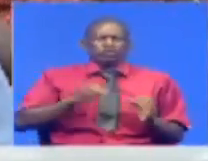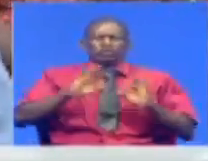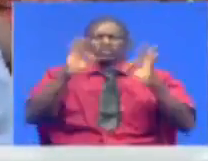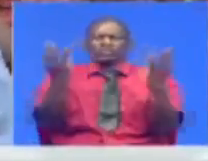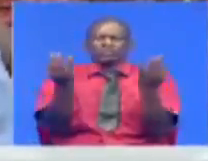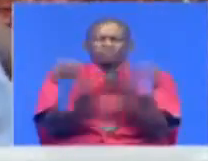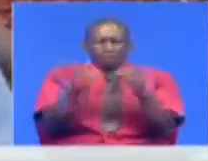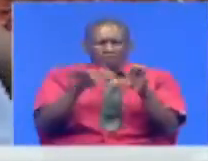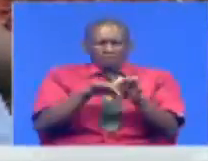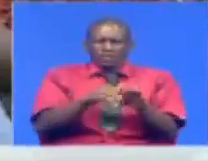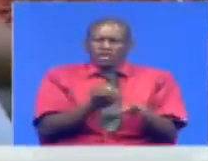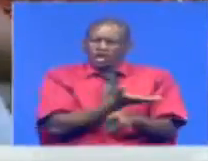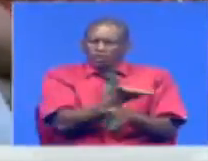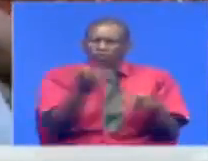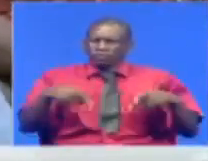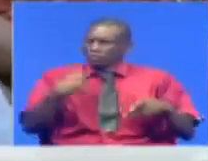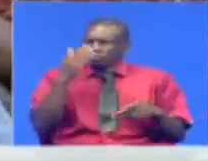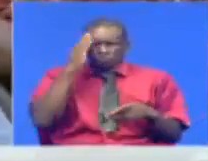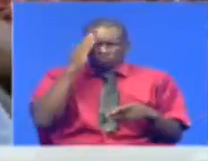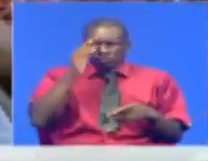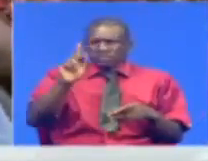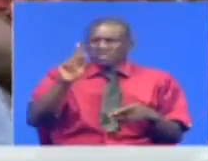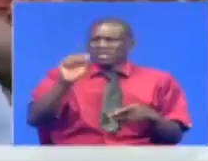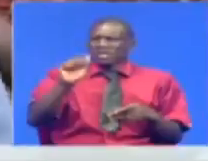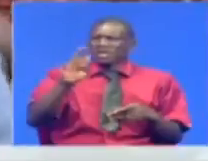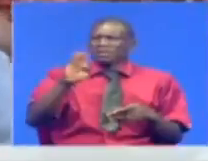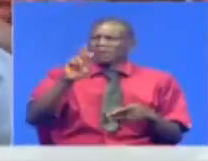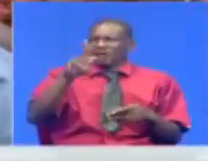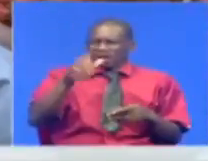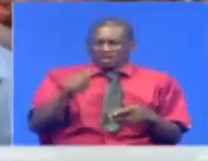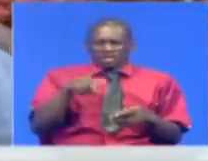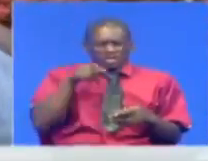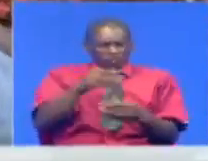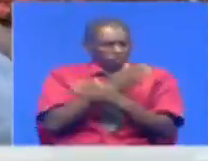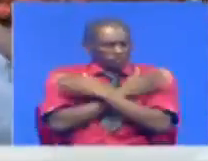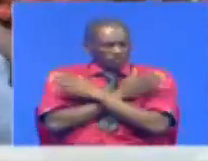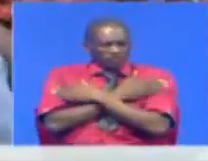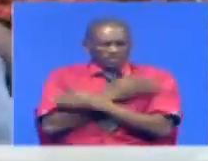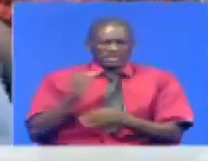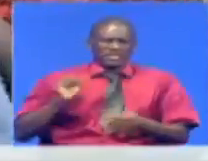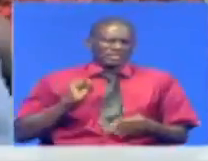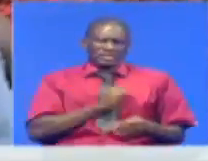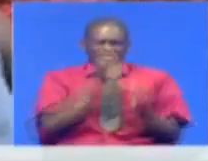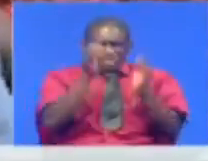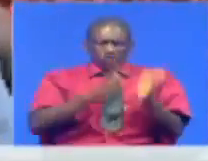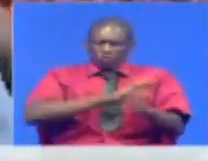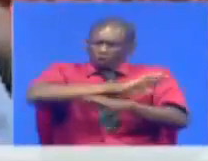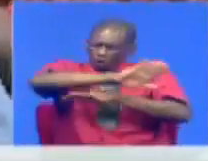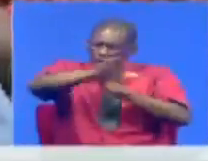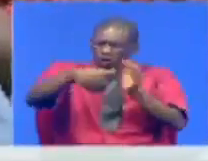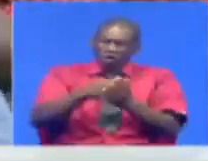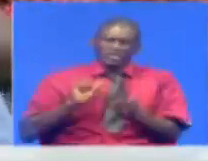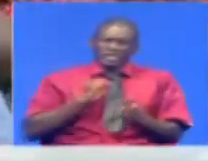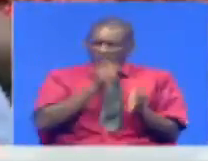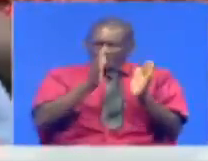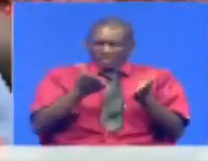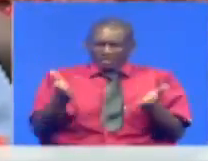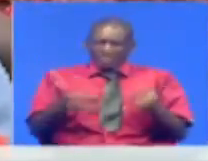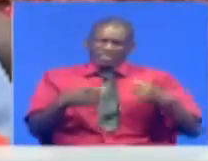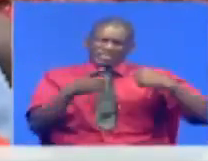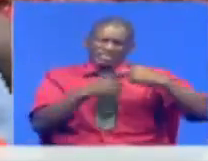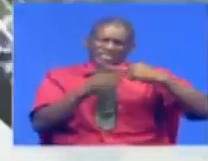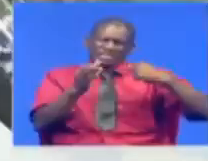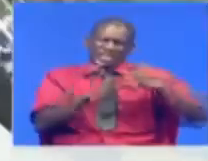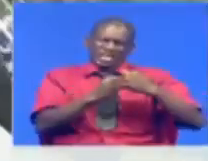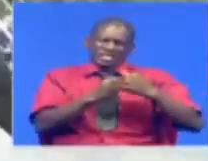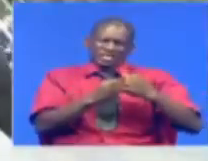and those who know Kabaka. He was a very friendly senator to every senator who is here, the 68 of us in